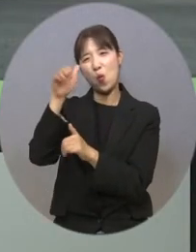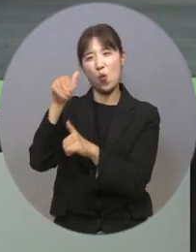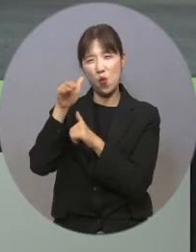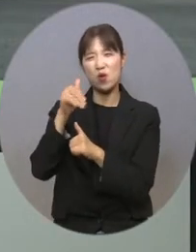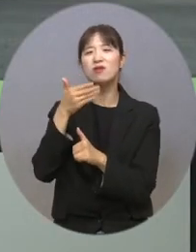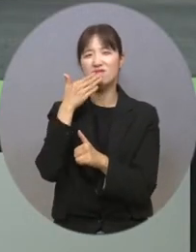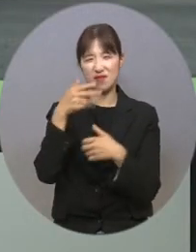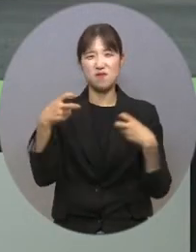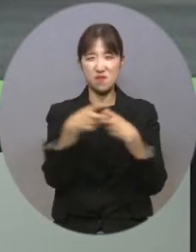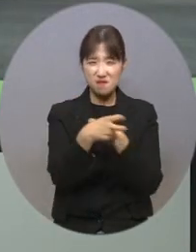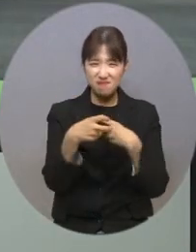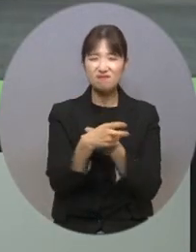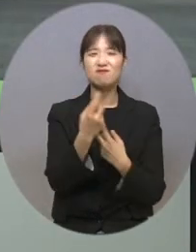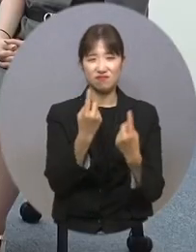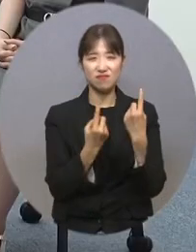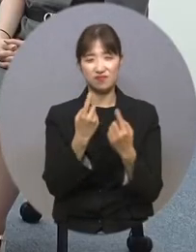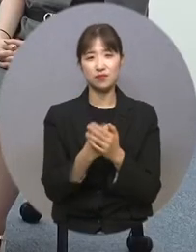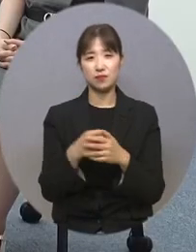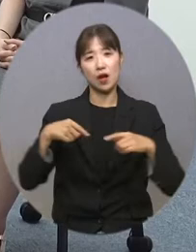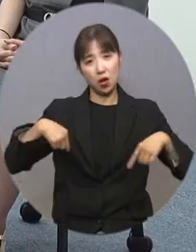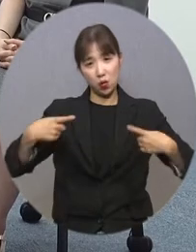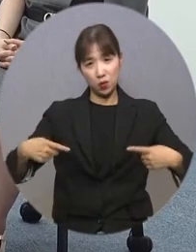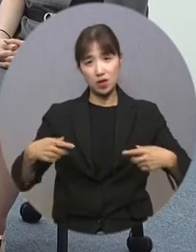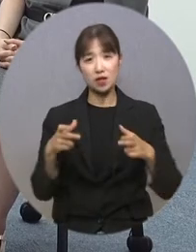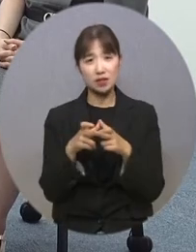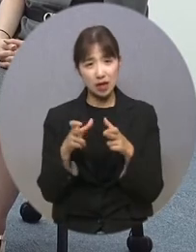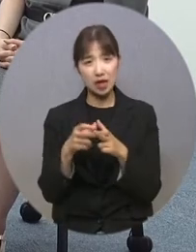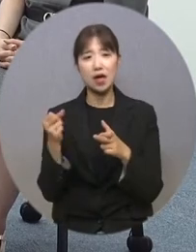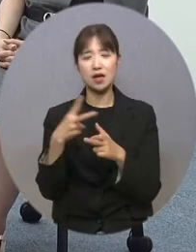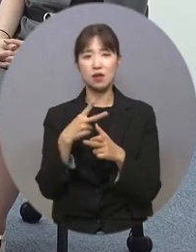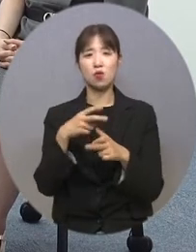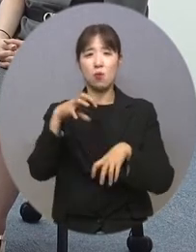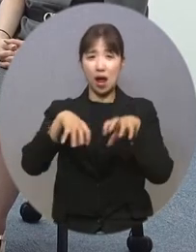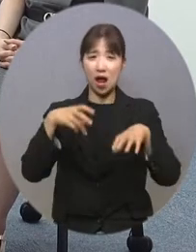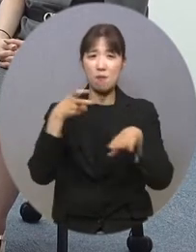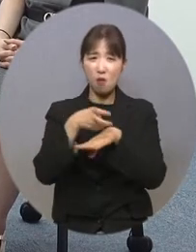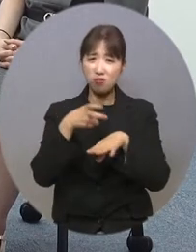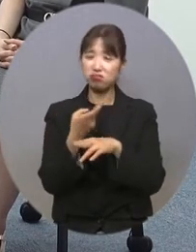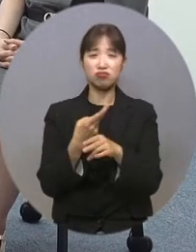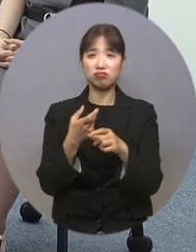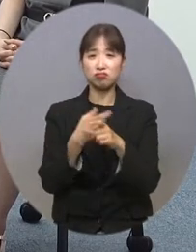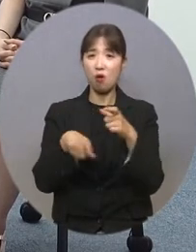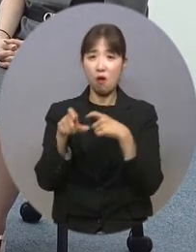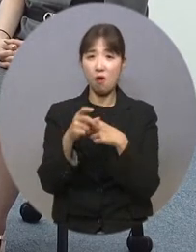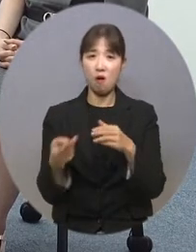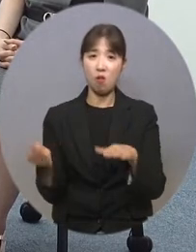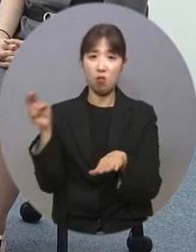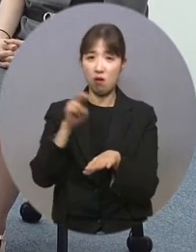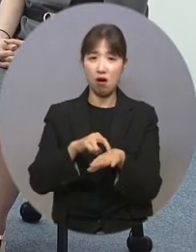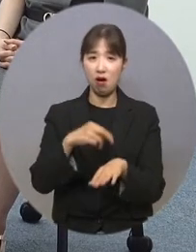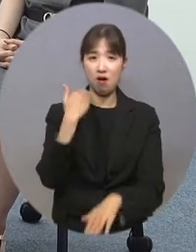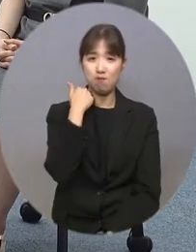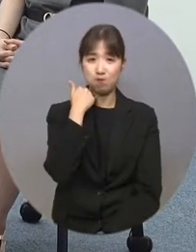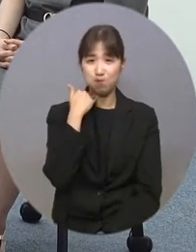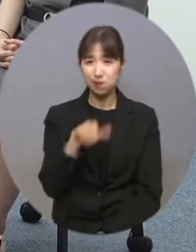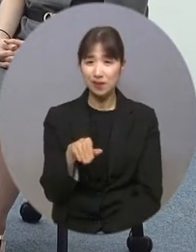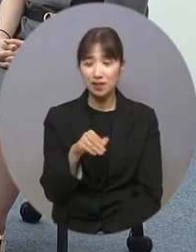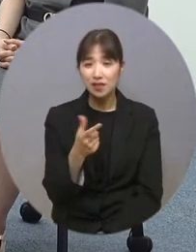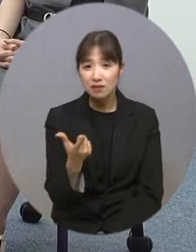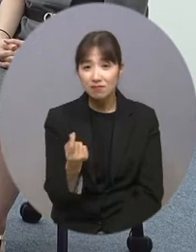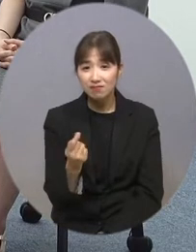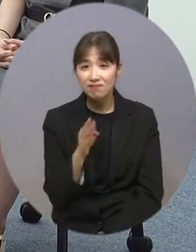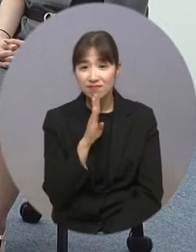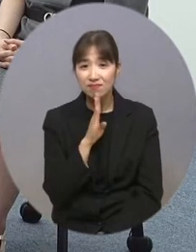버스 나 이러고 사실은 휠체어 장애인 분들은 버스 나 마을버스는 더 더더군다나 타기 어렵고 슨 시도조차